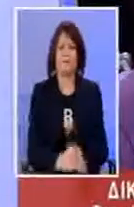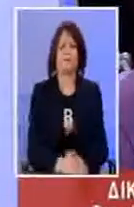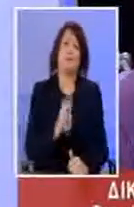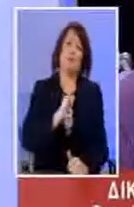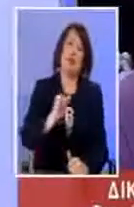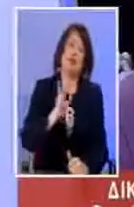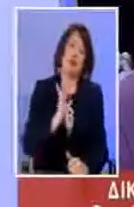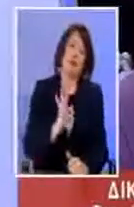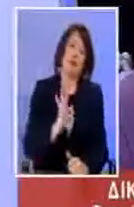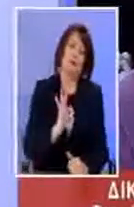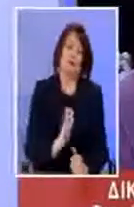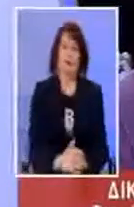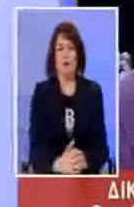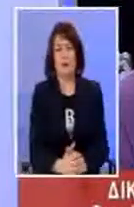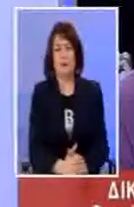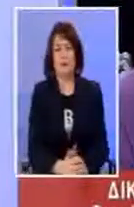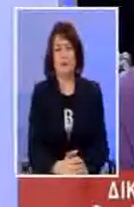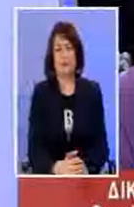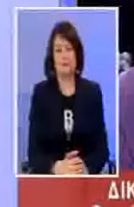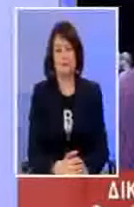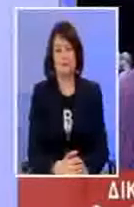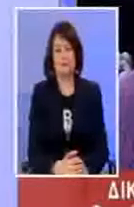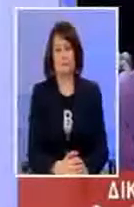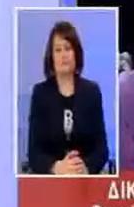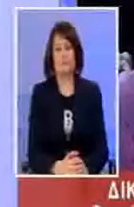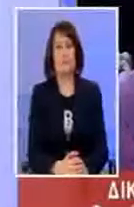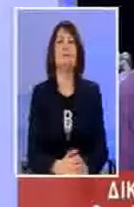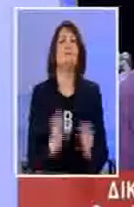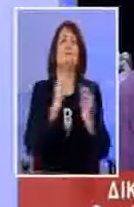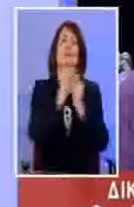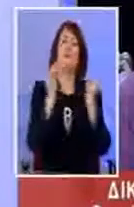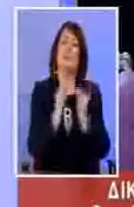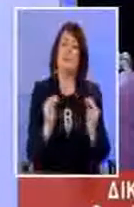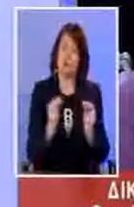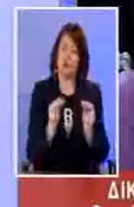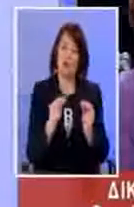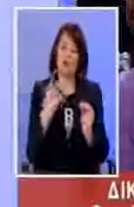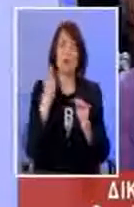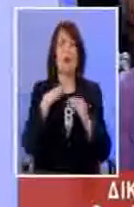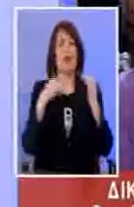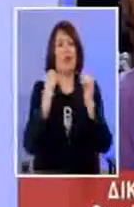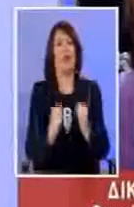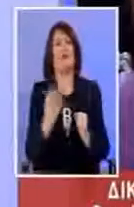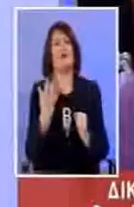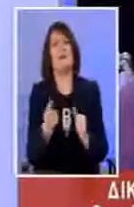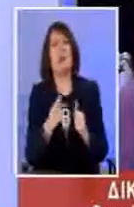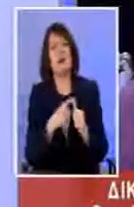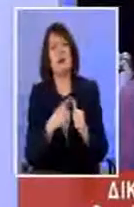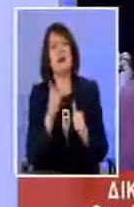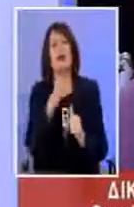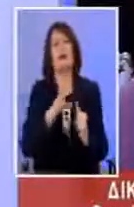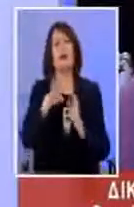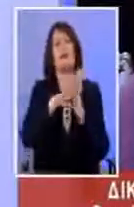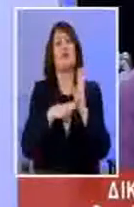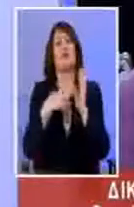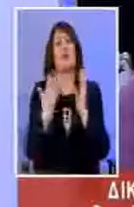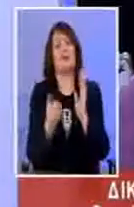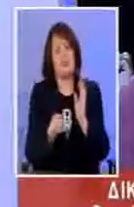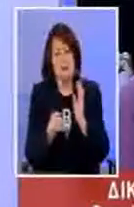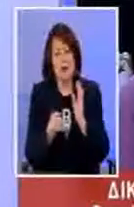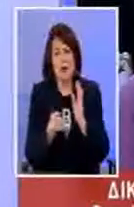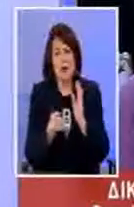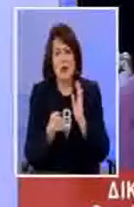αποστάσεως. Λοιπόν, συνεπώς έχουμε τις δομές, έχουμε τα ευρωπαϊκά προγράμματα που